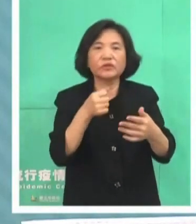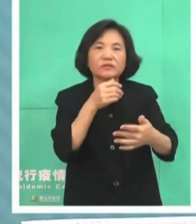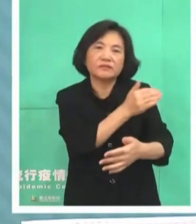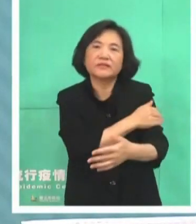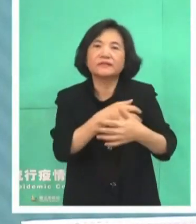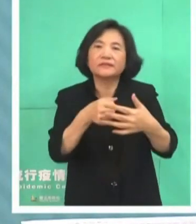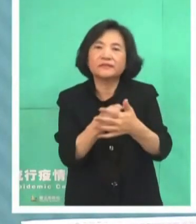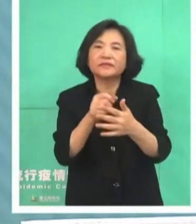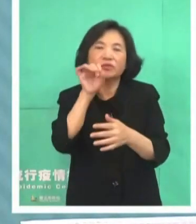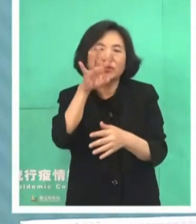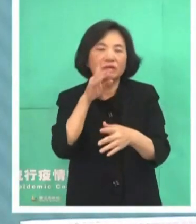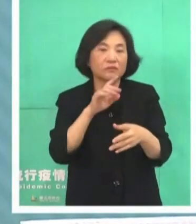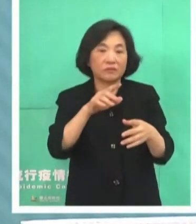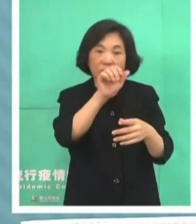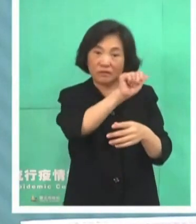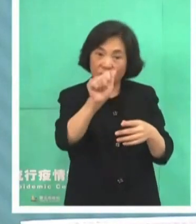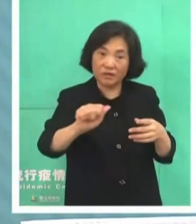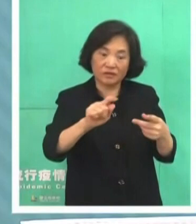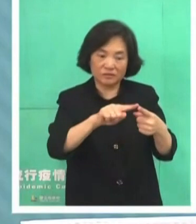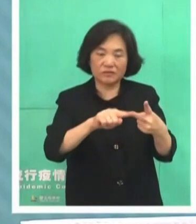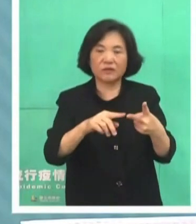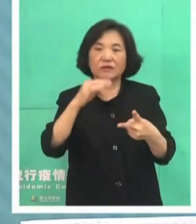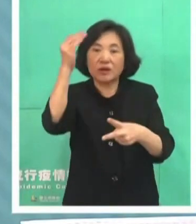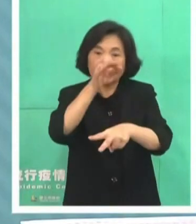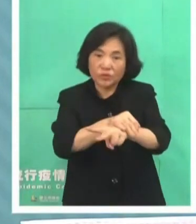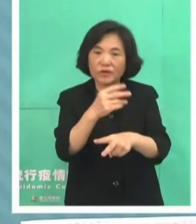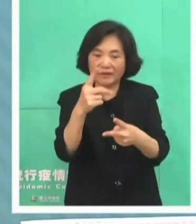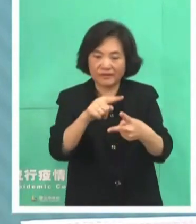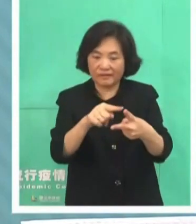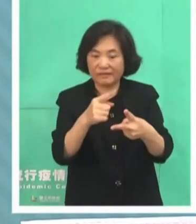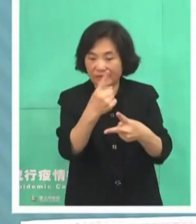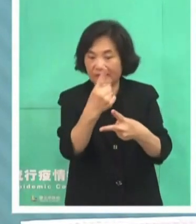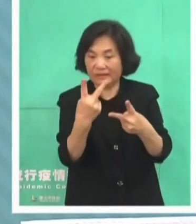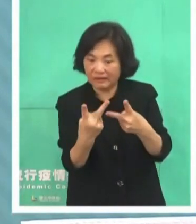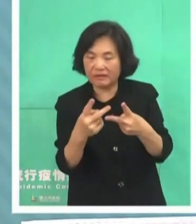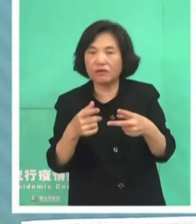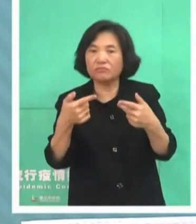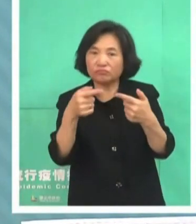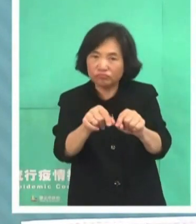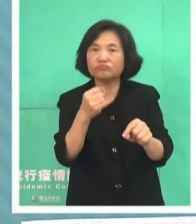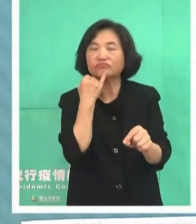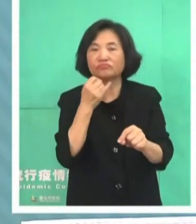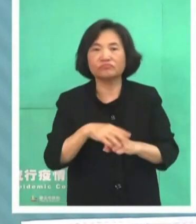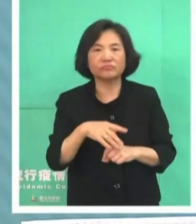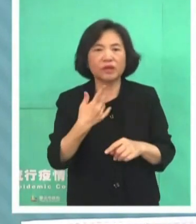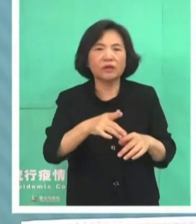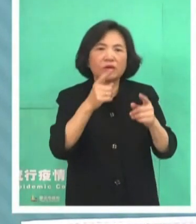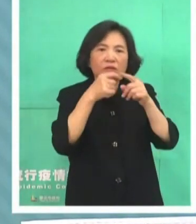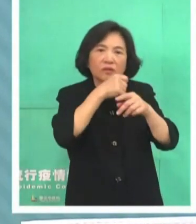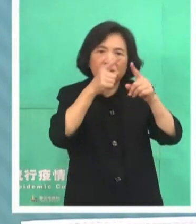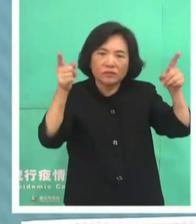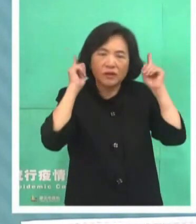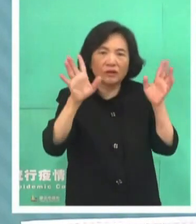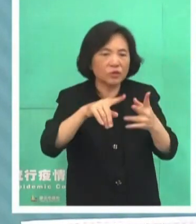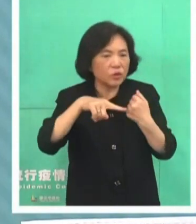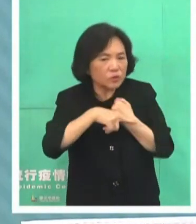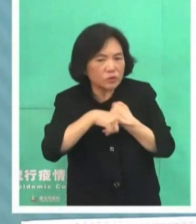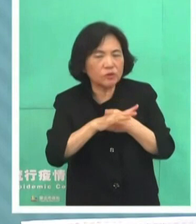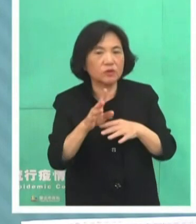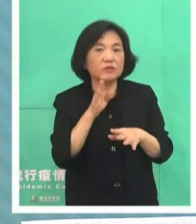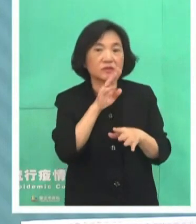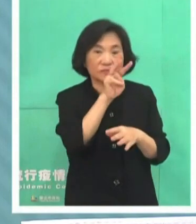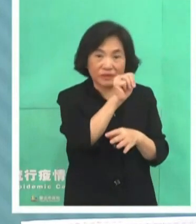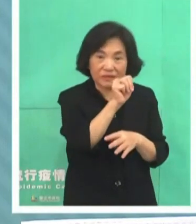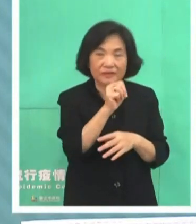说 AZ 混打高端十月底会有谱，但有一个台大感染科医师谢思明正在研究莫德